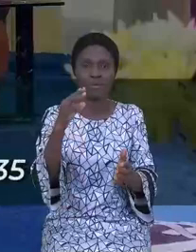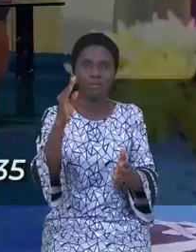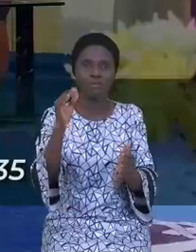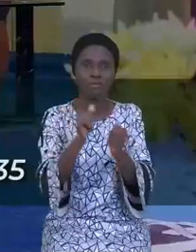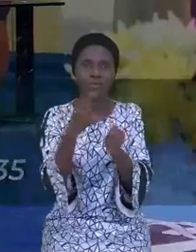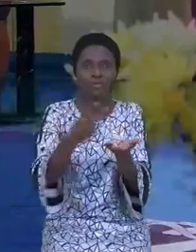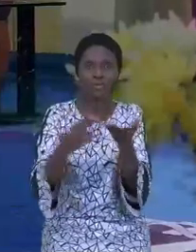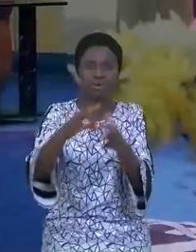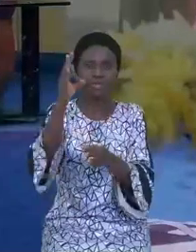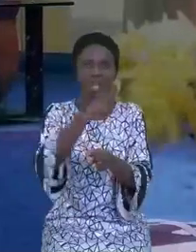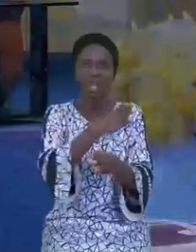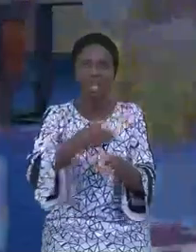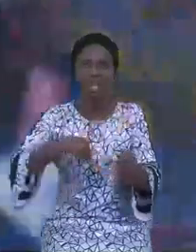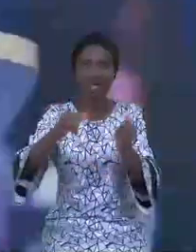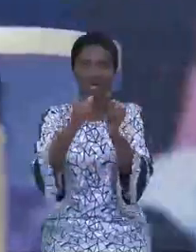Saint-Esprit et de force.